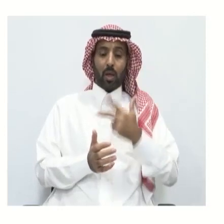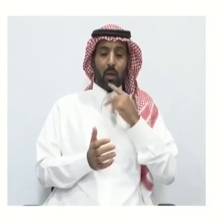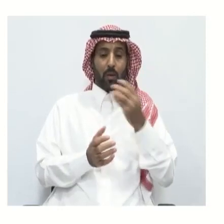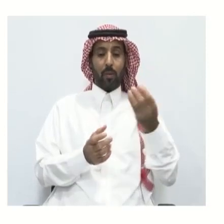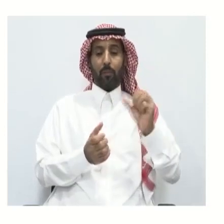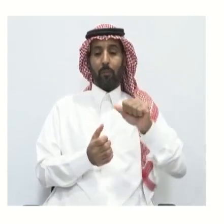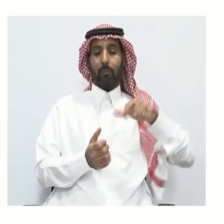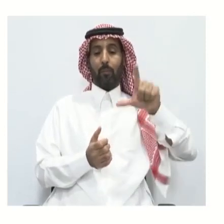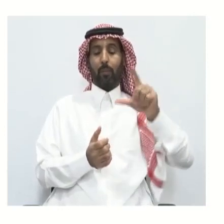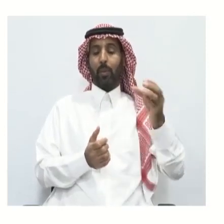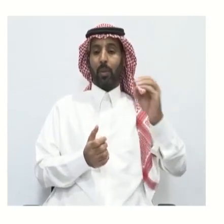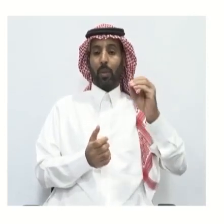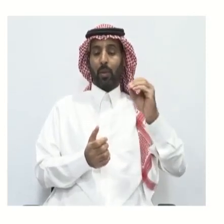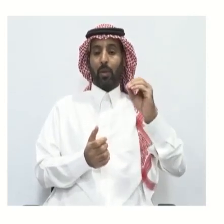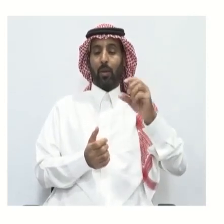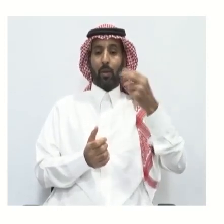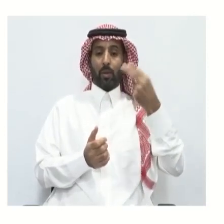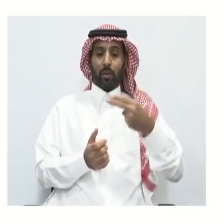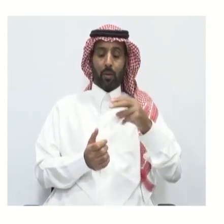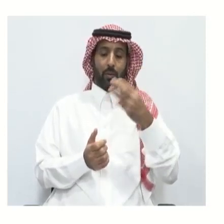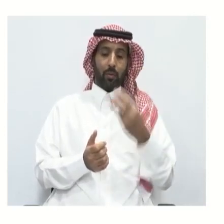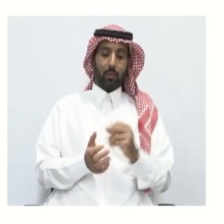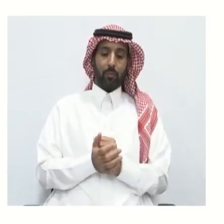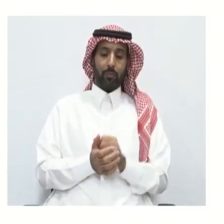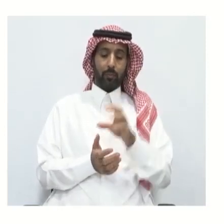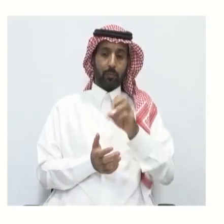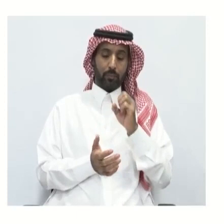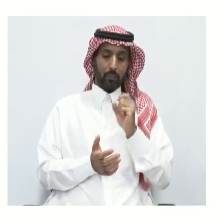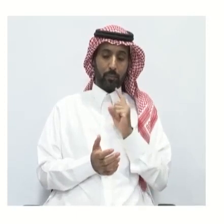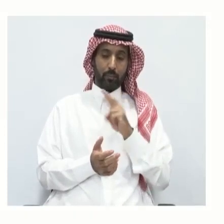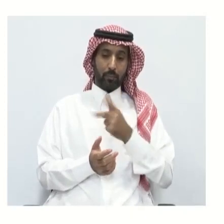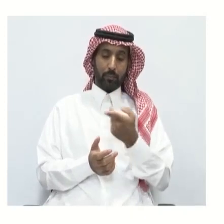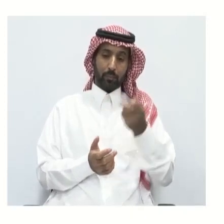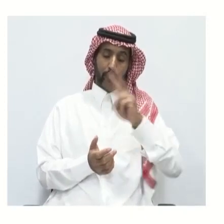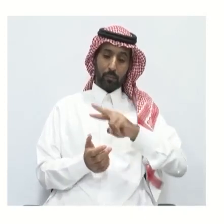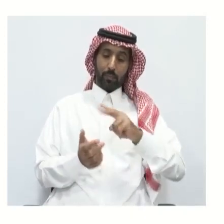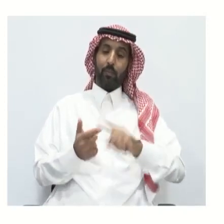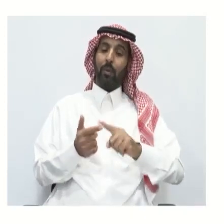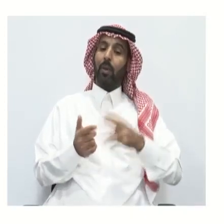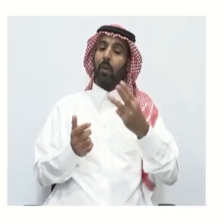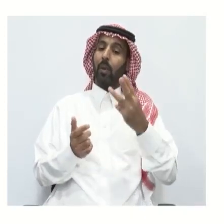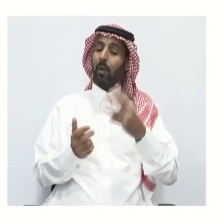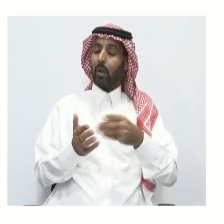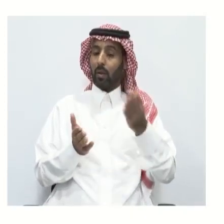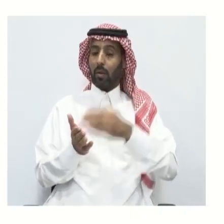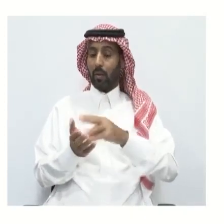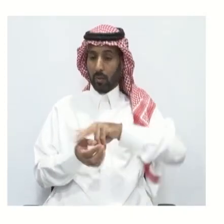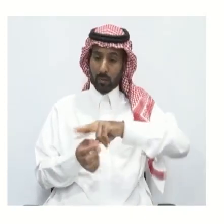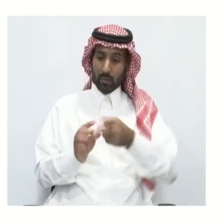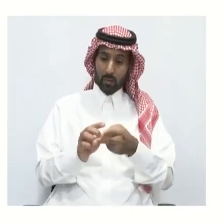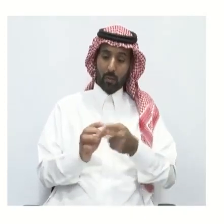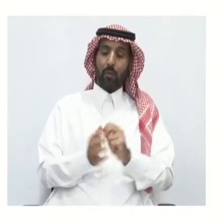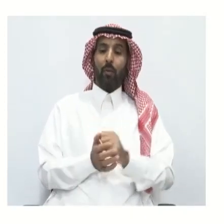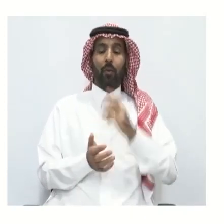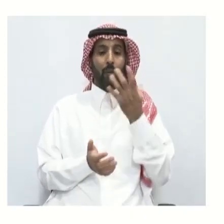كلوريد الالمنيوم استخرجنا مولات كلوريد الالمنيوم الخطوه الثالثه حولت مولات كلوريد الالمنيوم